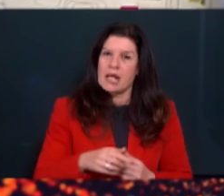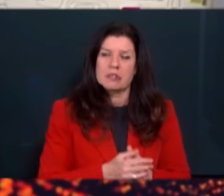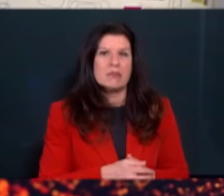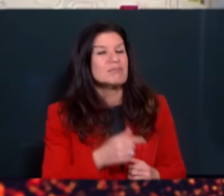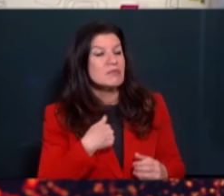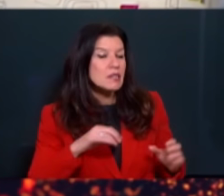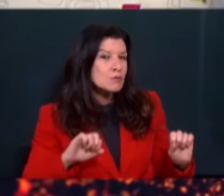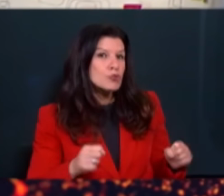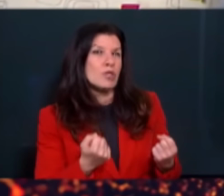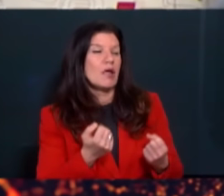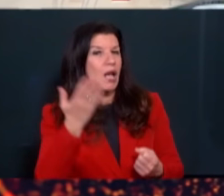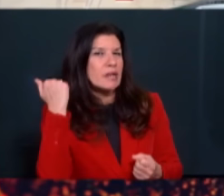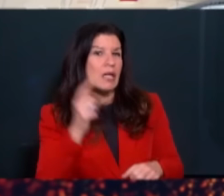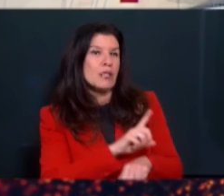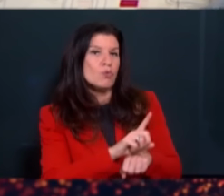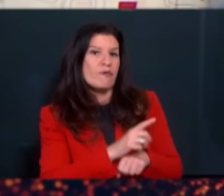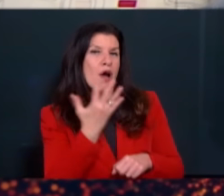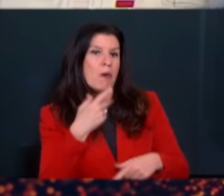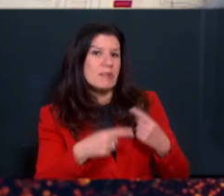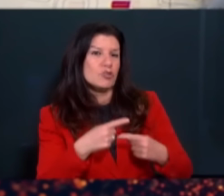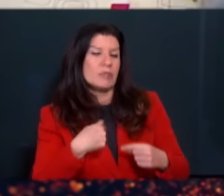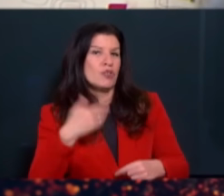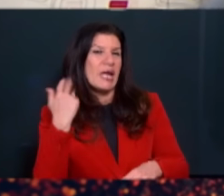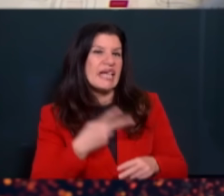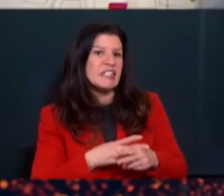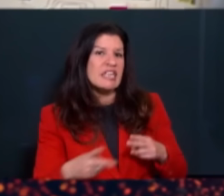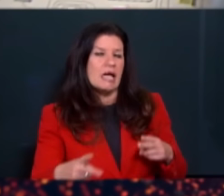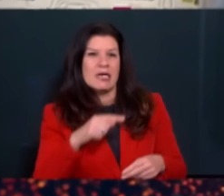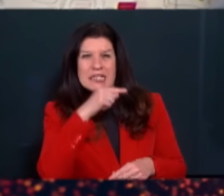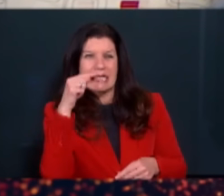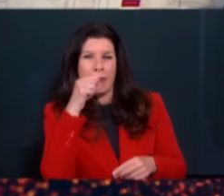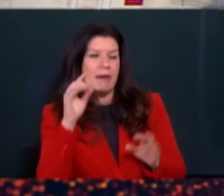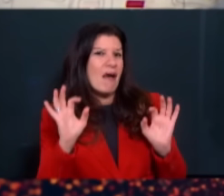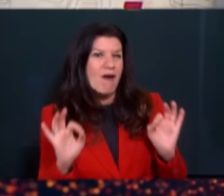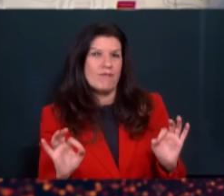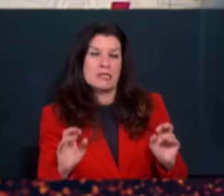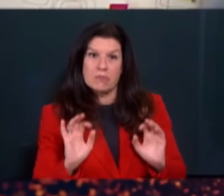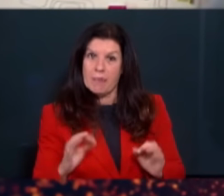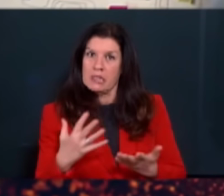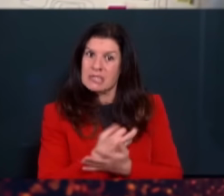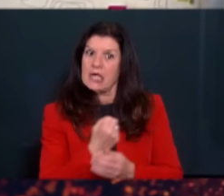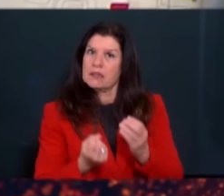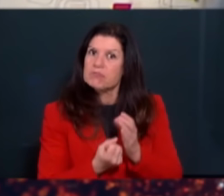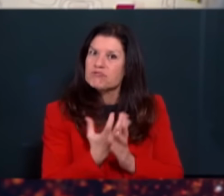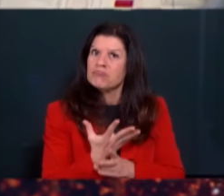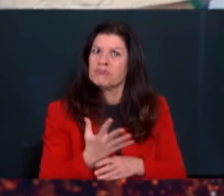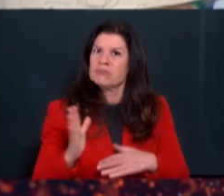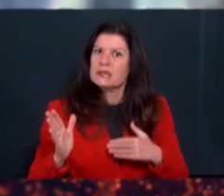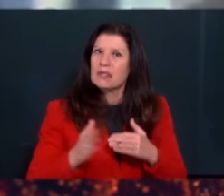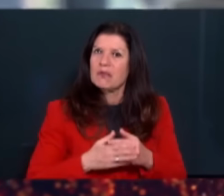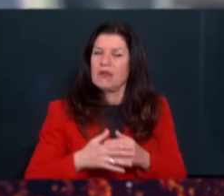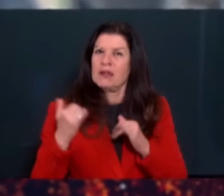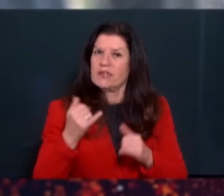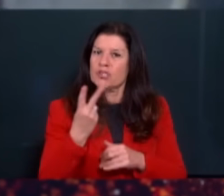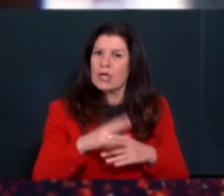היה לי תקופה של 5 שנים שהייתי נקי ולא הייתי נוגע בסמים, והשתקמתי והתחתנתי והייתי